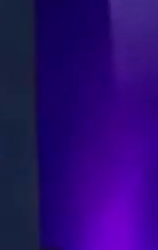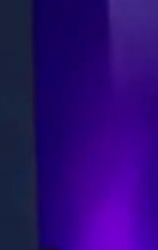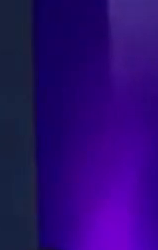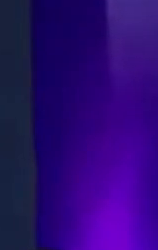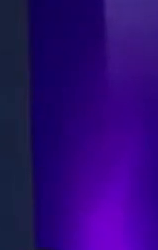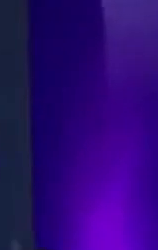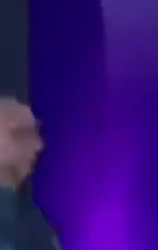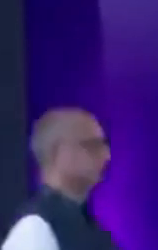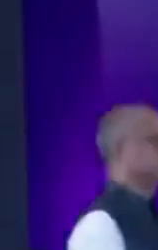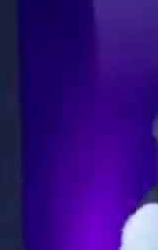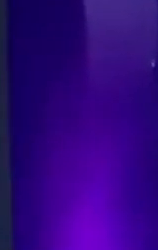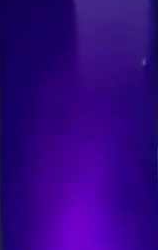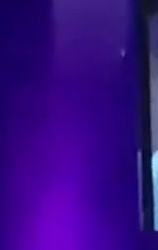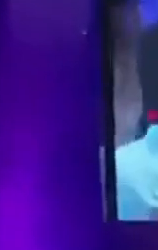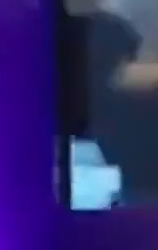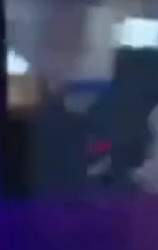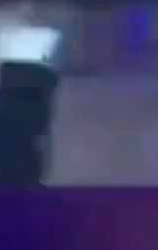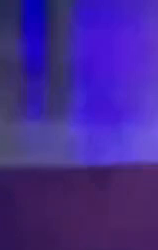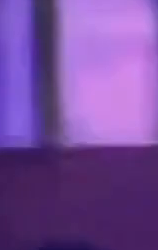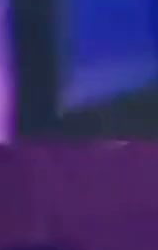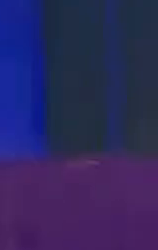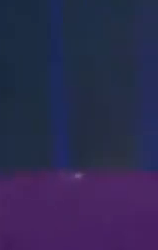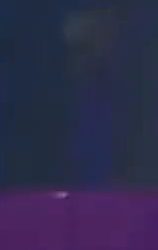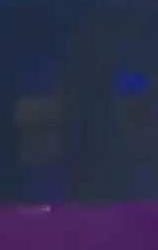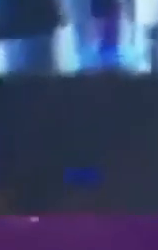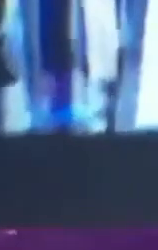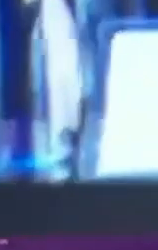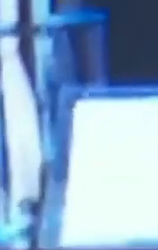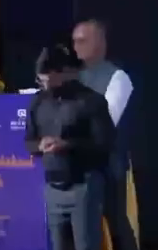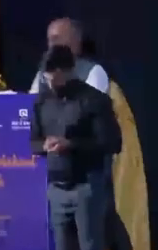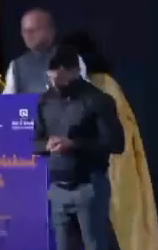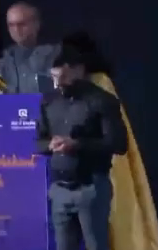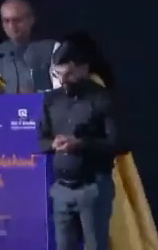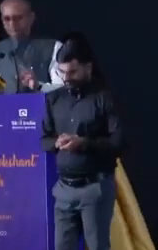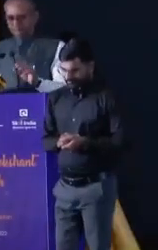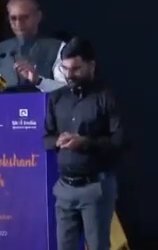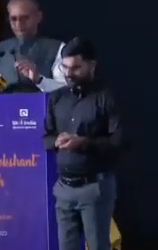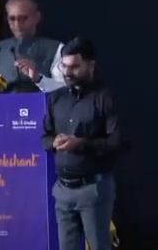क्या बोले थे नए सेक्रेटरी श्री अतुल कुमार तिवारी जी, पहले सुन लीजिए।